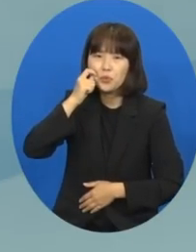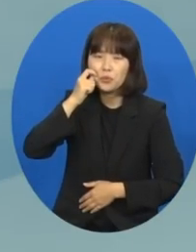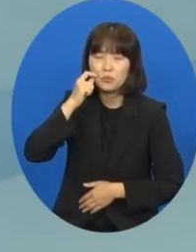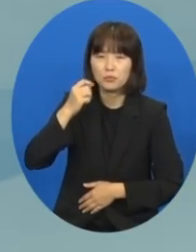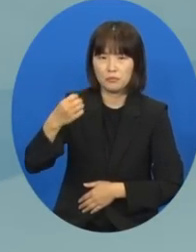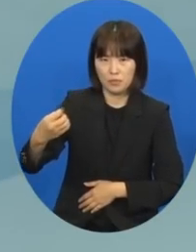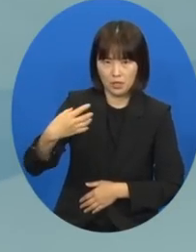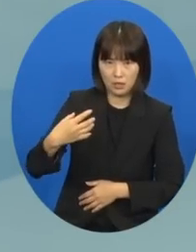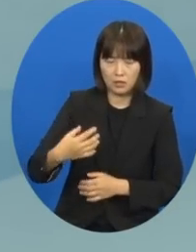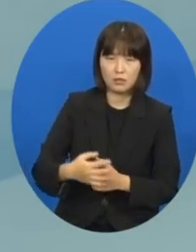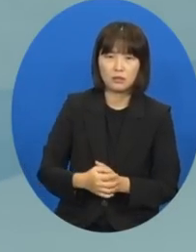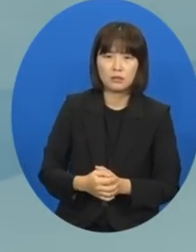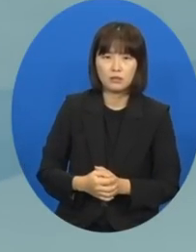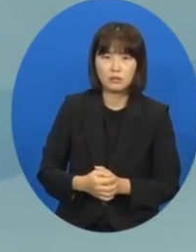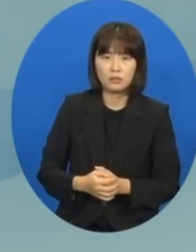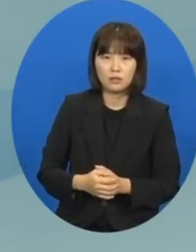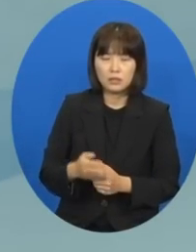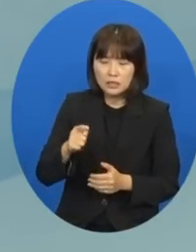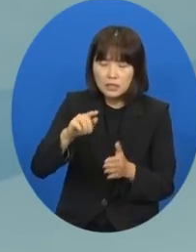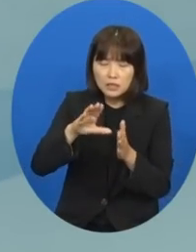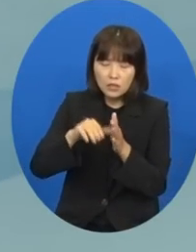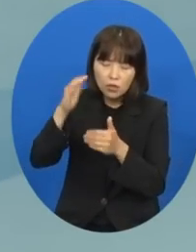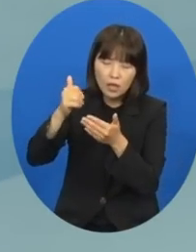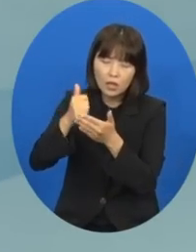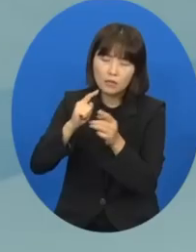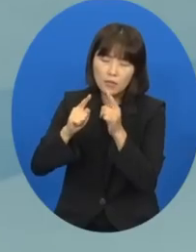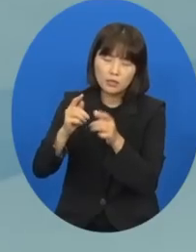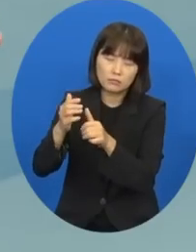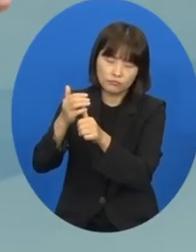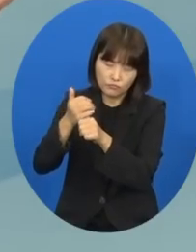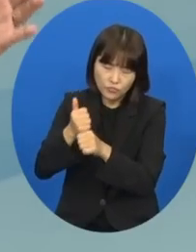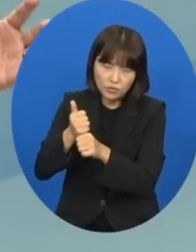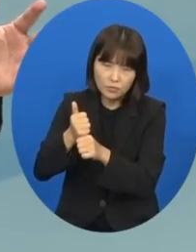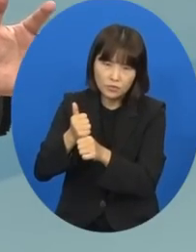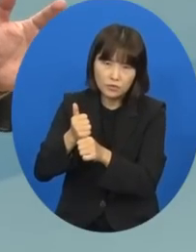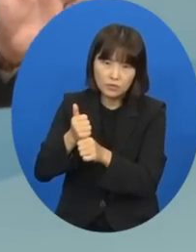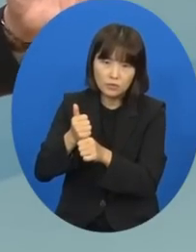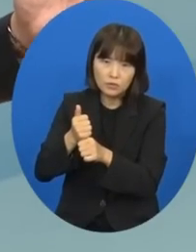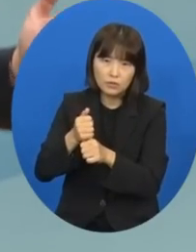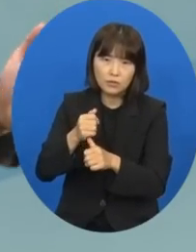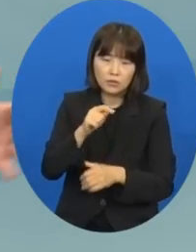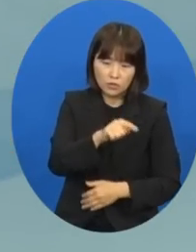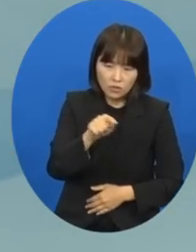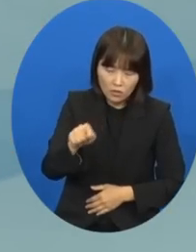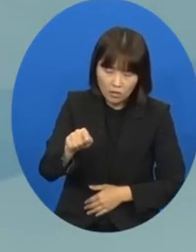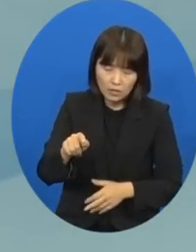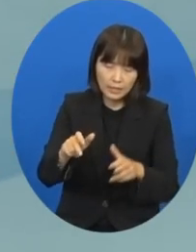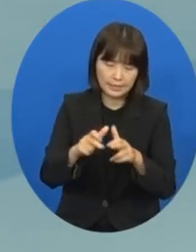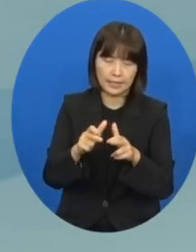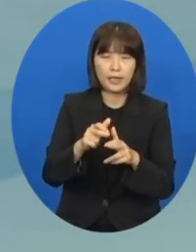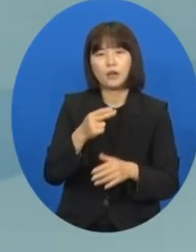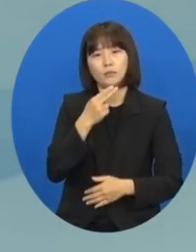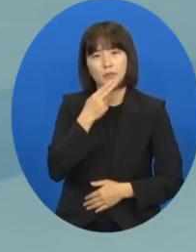이 엄마가 여전히 그때도 하나님의 말씀을 붙잡았어요. 이 아이는 정상적인 아이들이다.